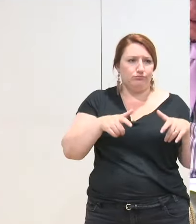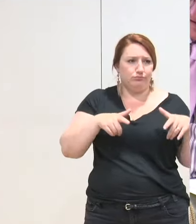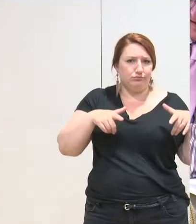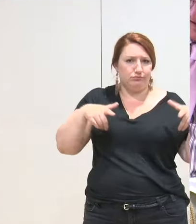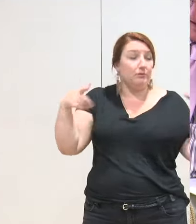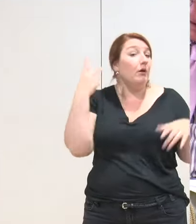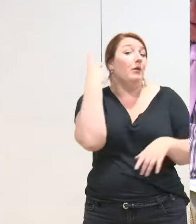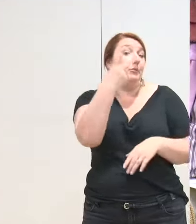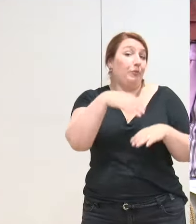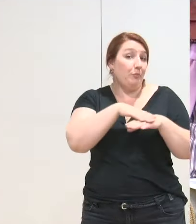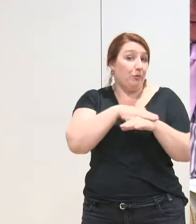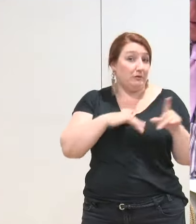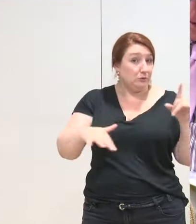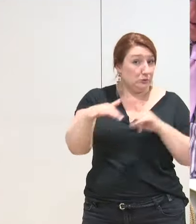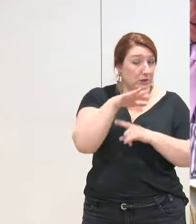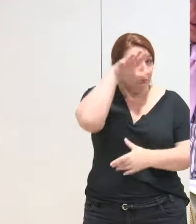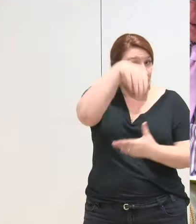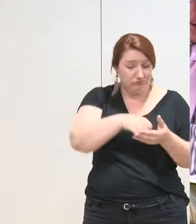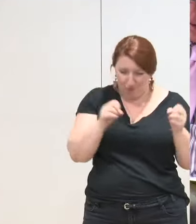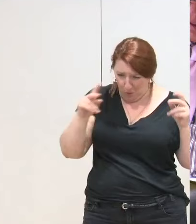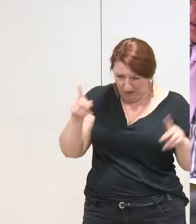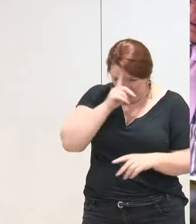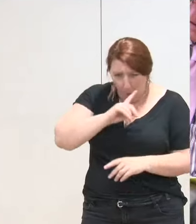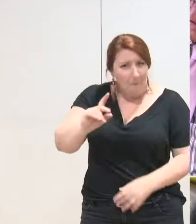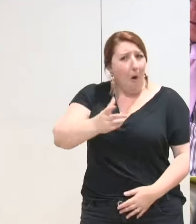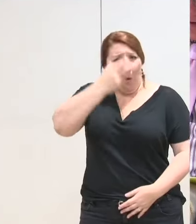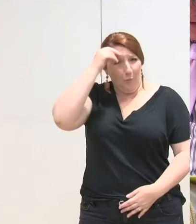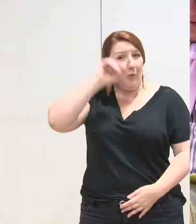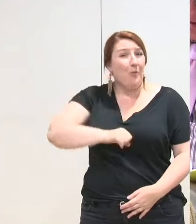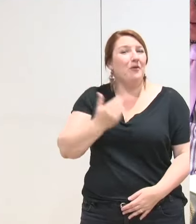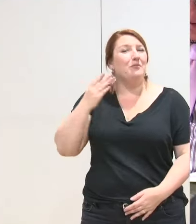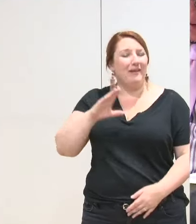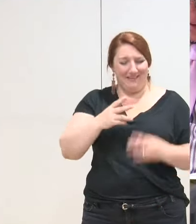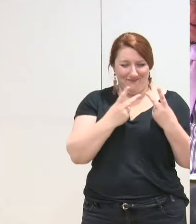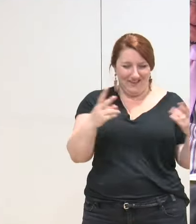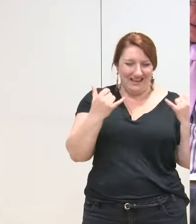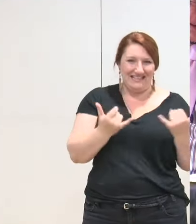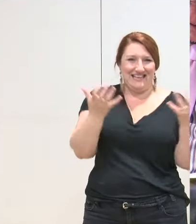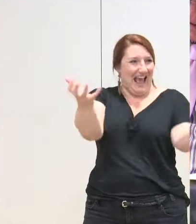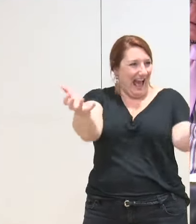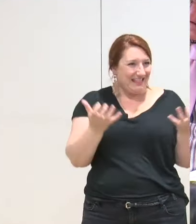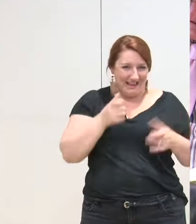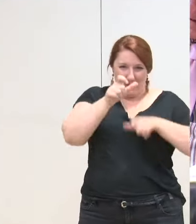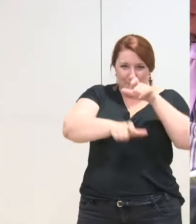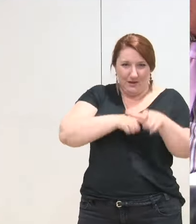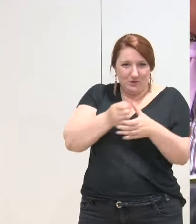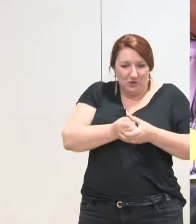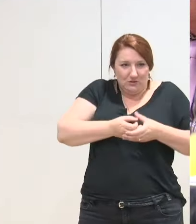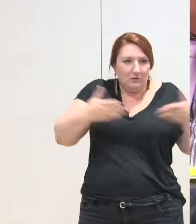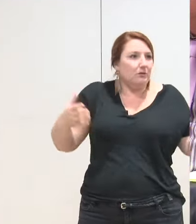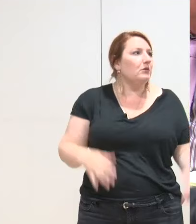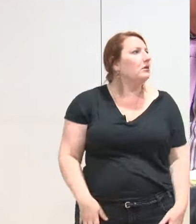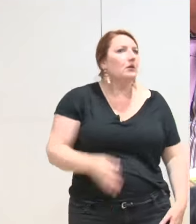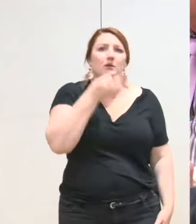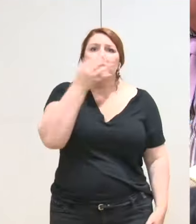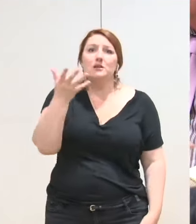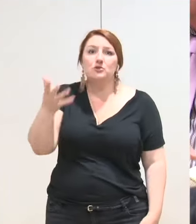pourquoi pas on peut le comprendre mais si vous attirez dans la commune de plus en plus de personnes on qu'est-ce que j'ai dit